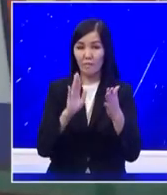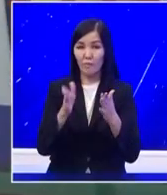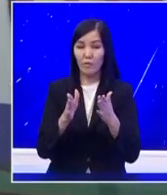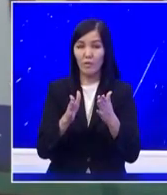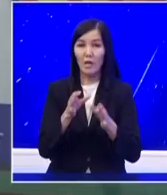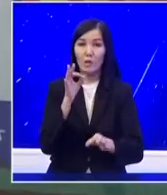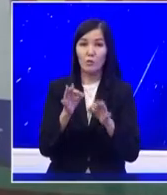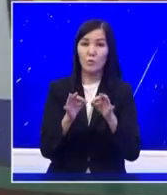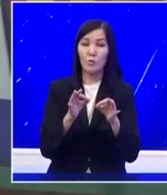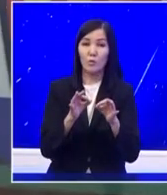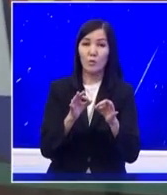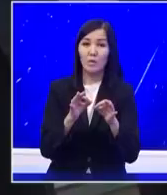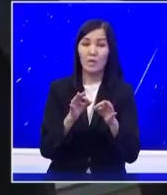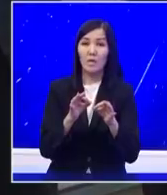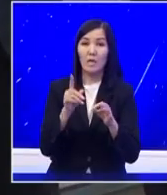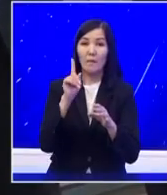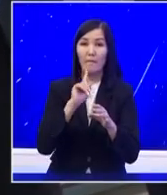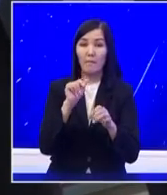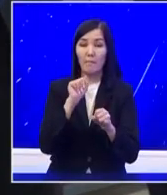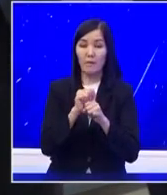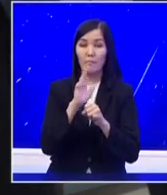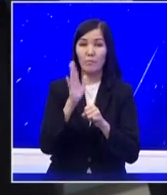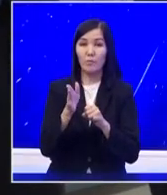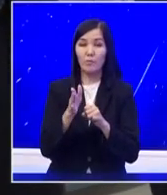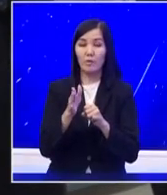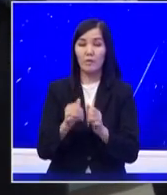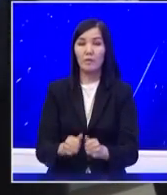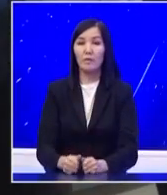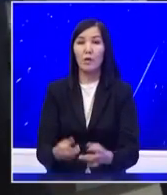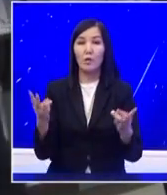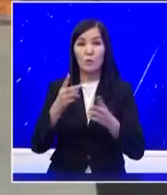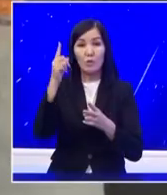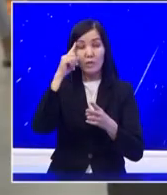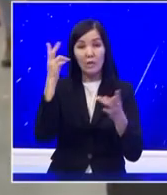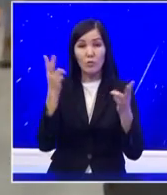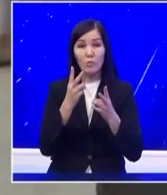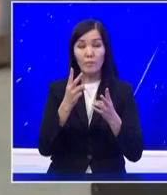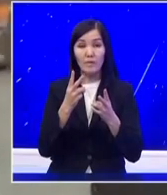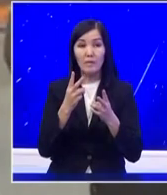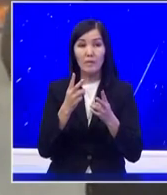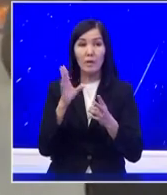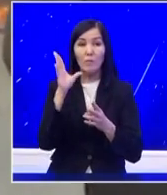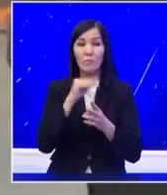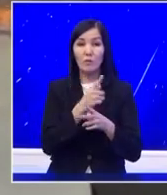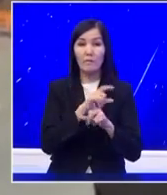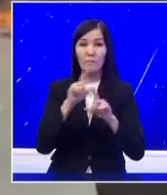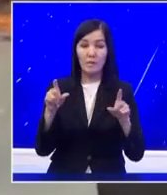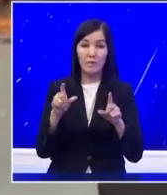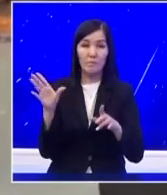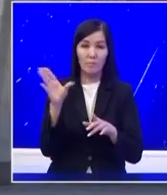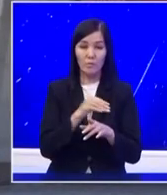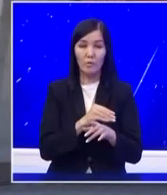суд вплоть до отзыва лицензии. Так что теперь спекулянтам есть над чем задуматься. Такие летучие группы могут появиться в аптеках в любой